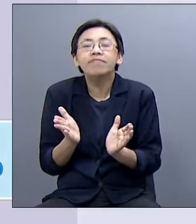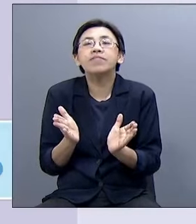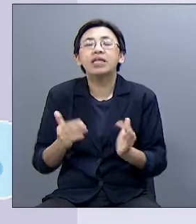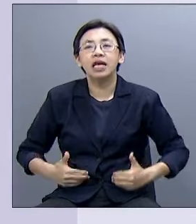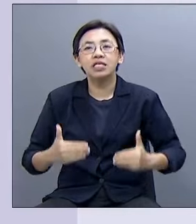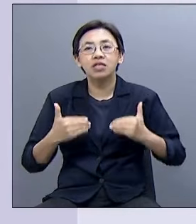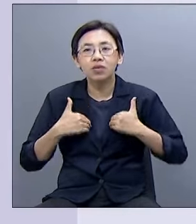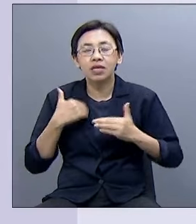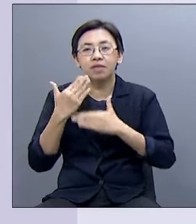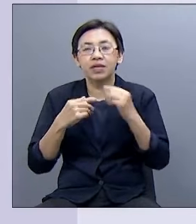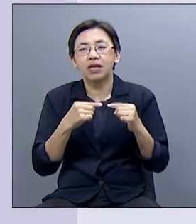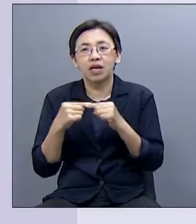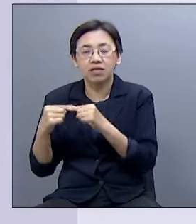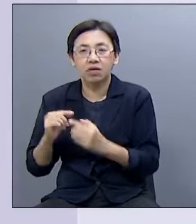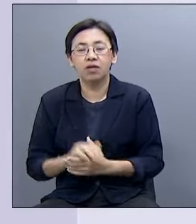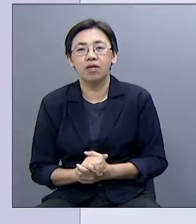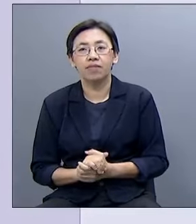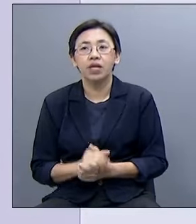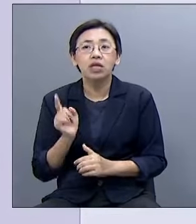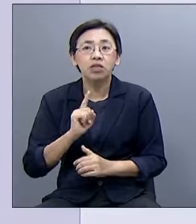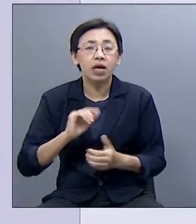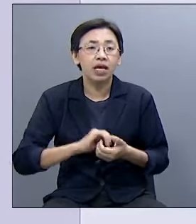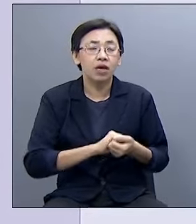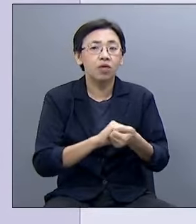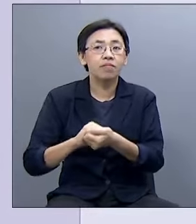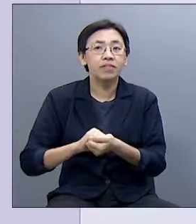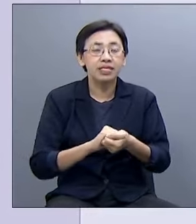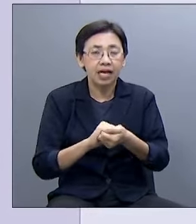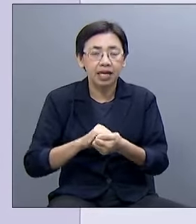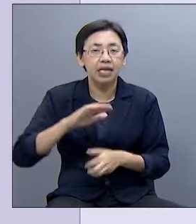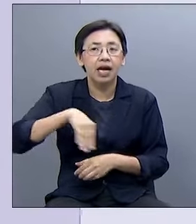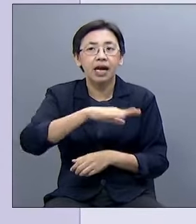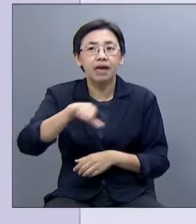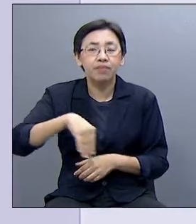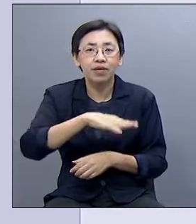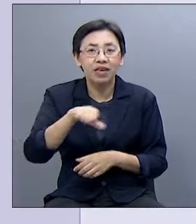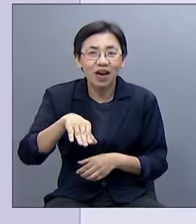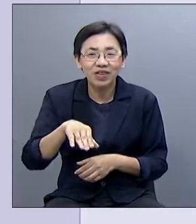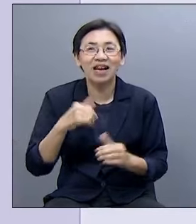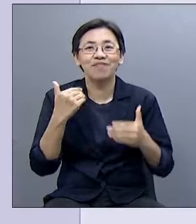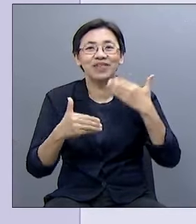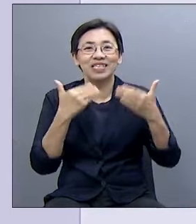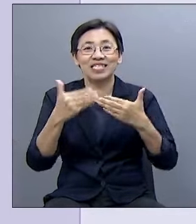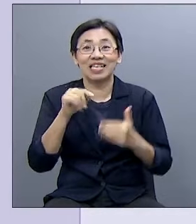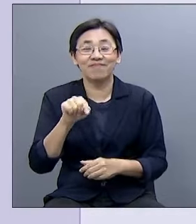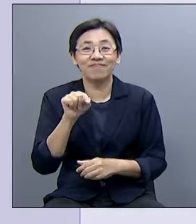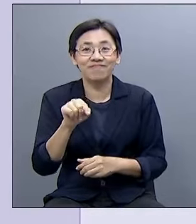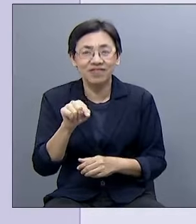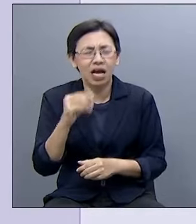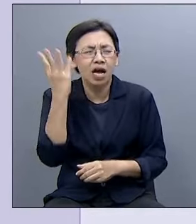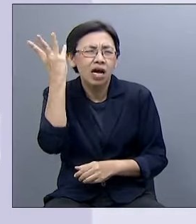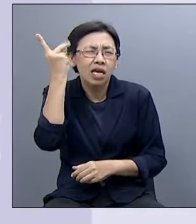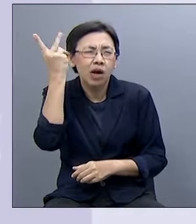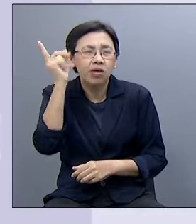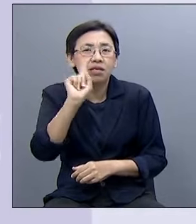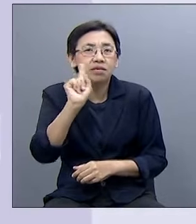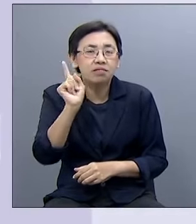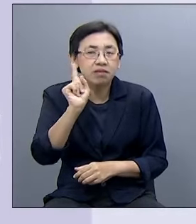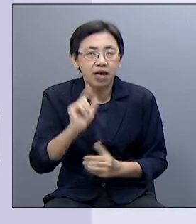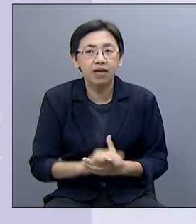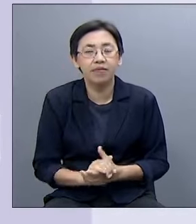ยืนนะคะก็ร่วมกันนะคะชวนคุณมาร่วมงาน Use Loop Repeat ค่ะภายใต้แนวคิดนะคะ Conscious